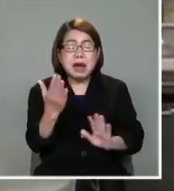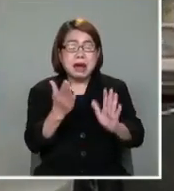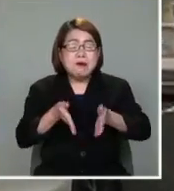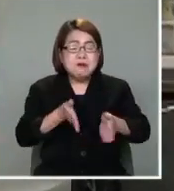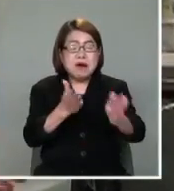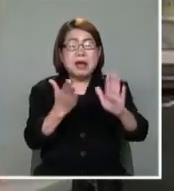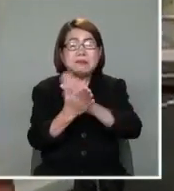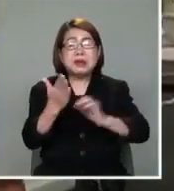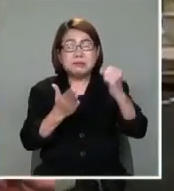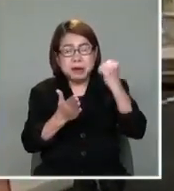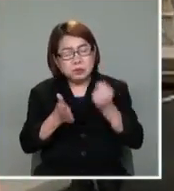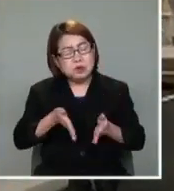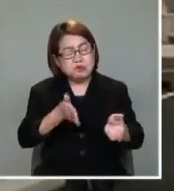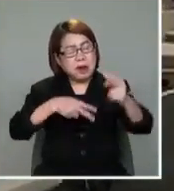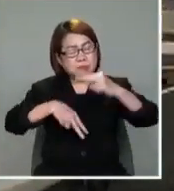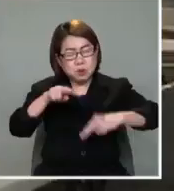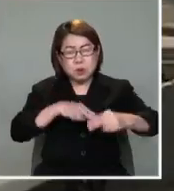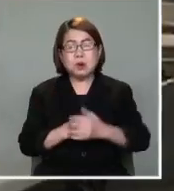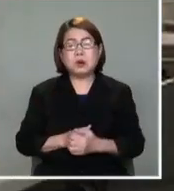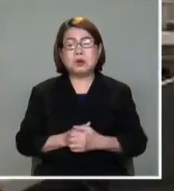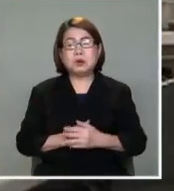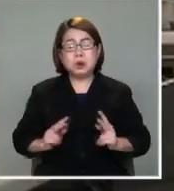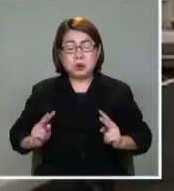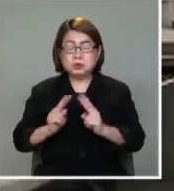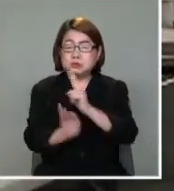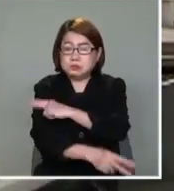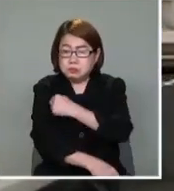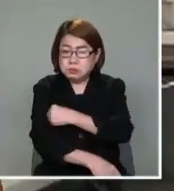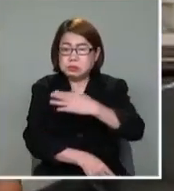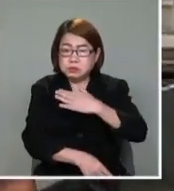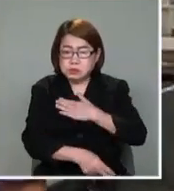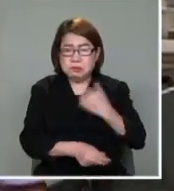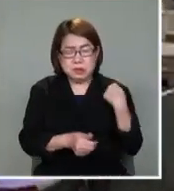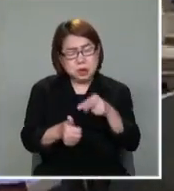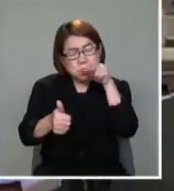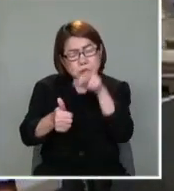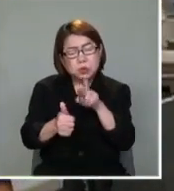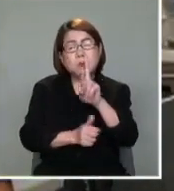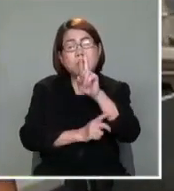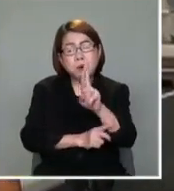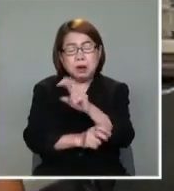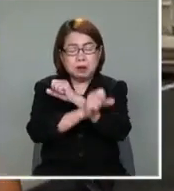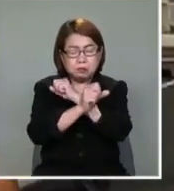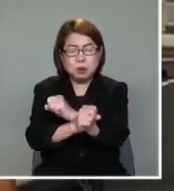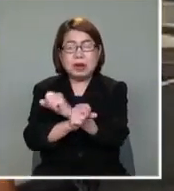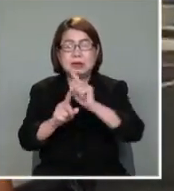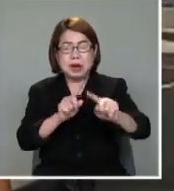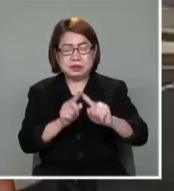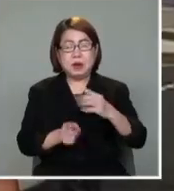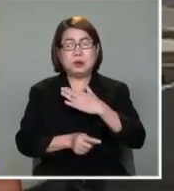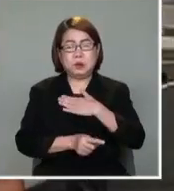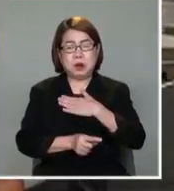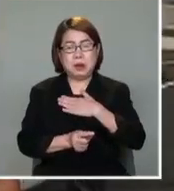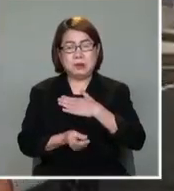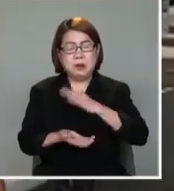ของกระทรวงสาธารณสุขก็ตรงในโหมดของเรื่องของการเฝ้าระวังการป้องกันน ะ ครับในส่วนของสาธารณสุขท